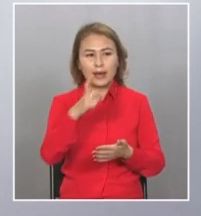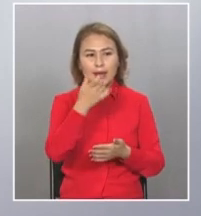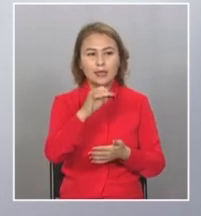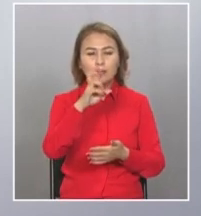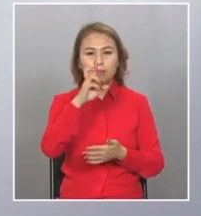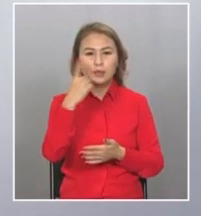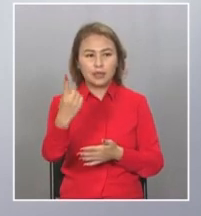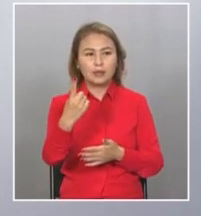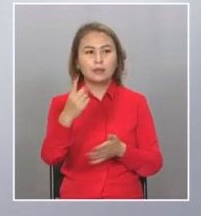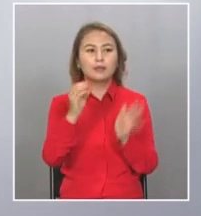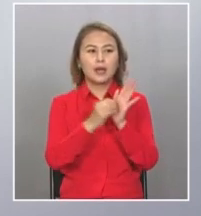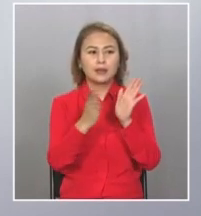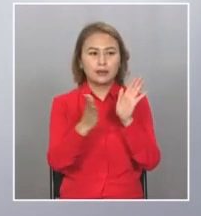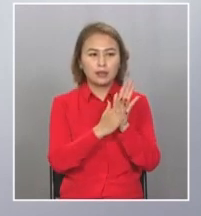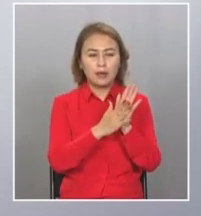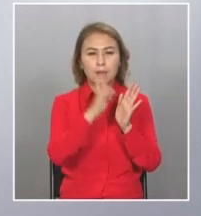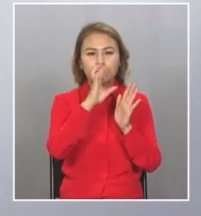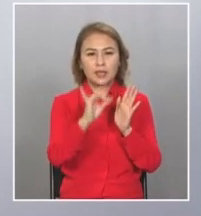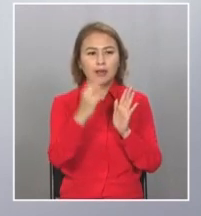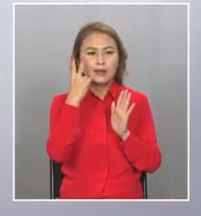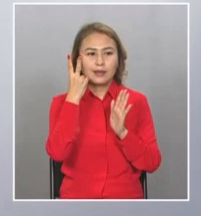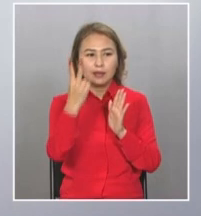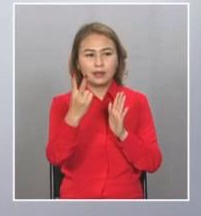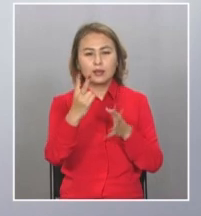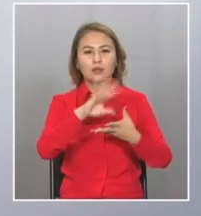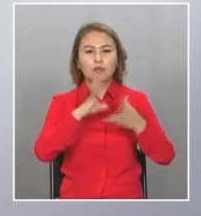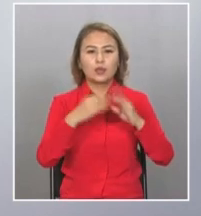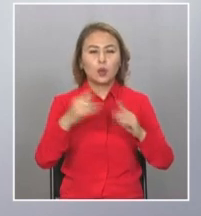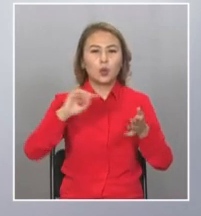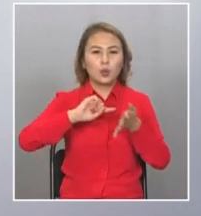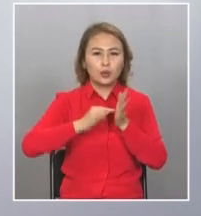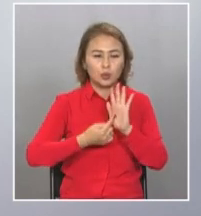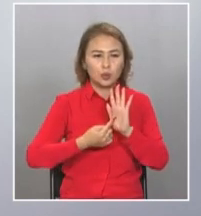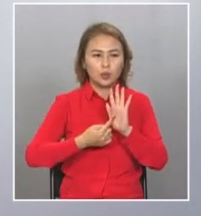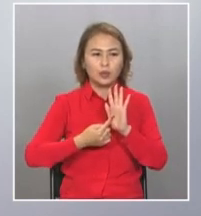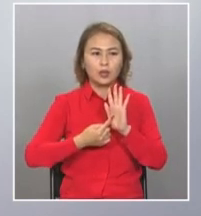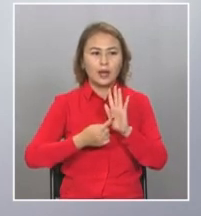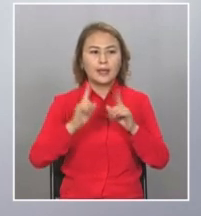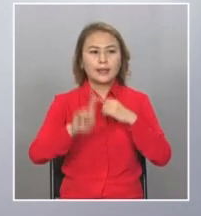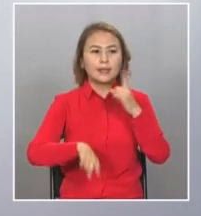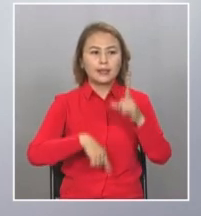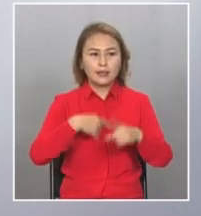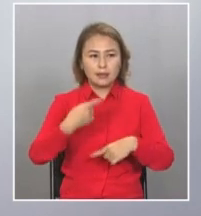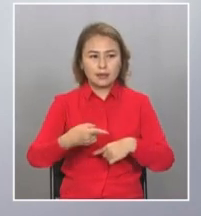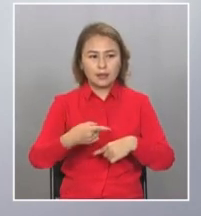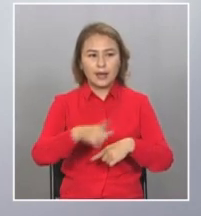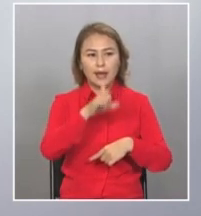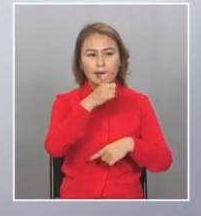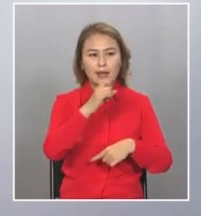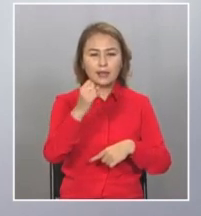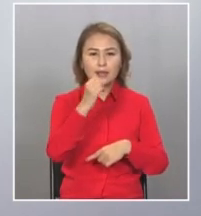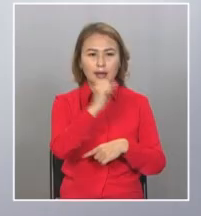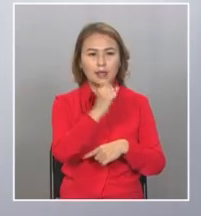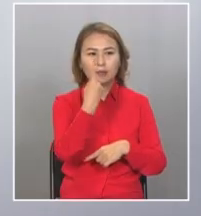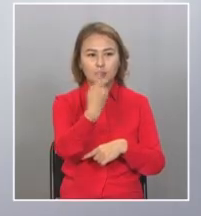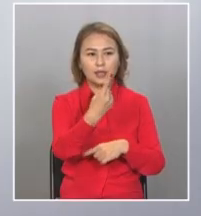A1 ұясындағы мәнді B2 ұясындағы мәнге көбейту. Келесі, A1